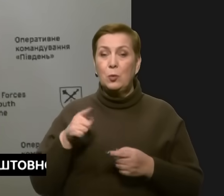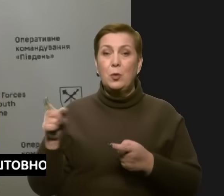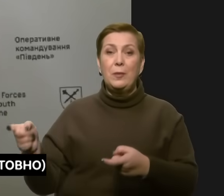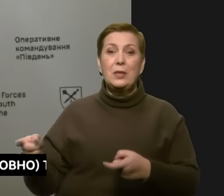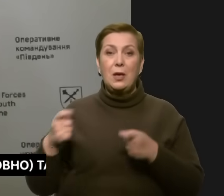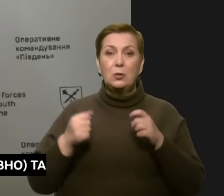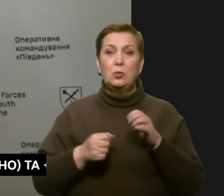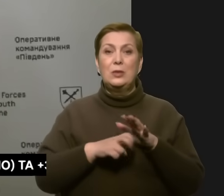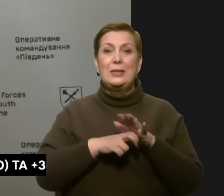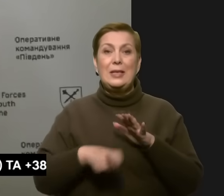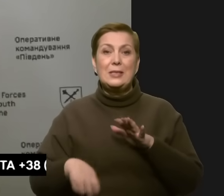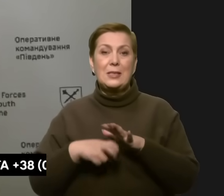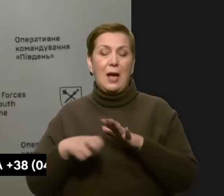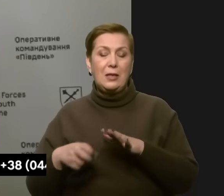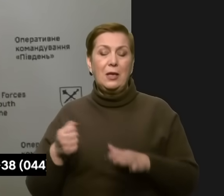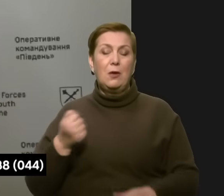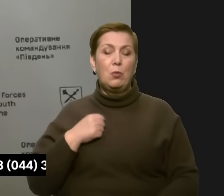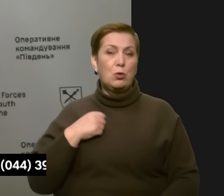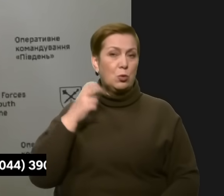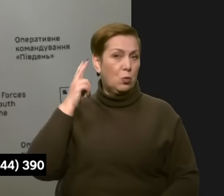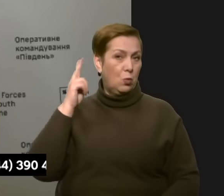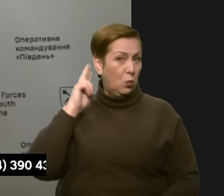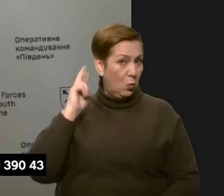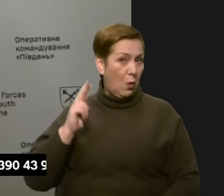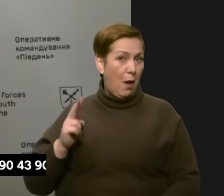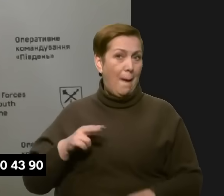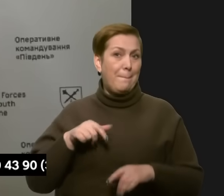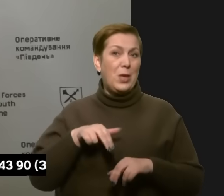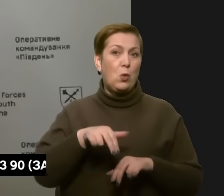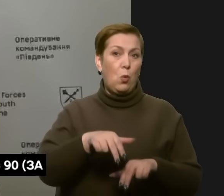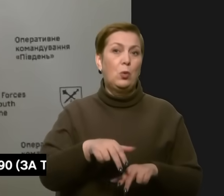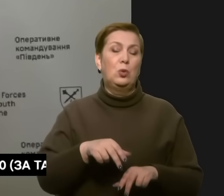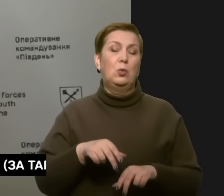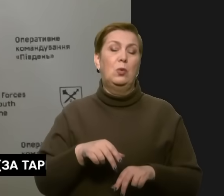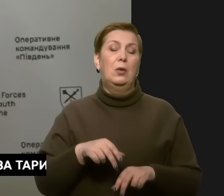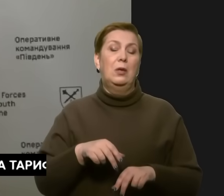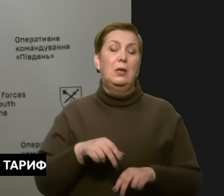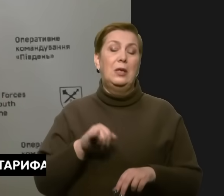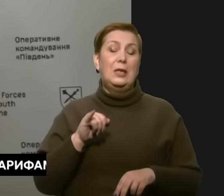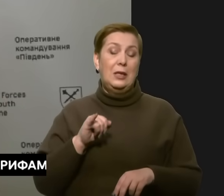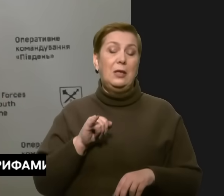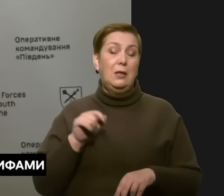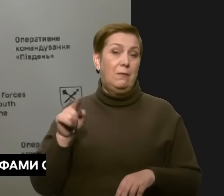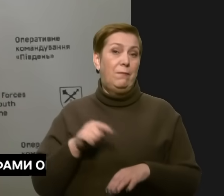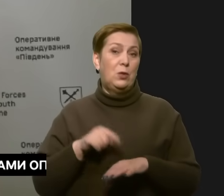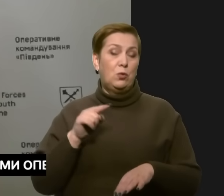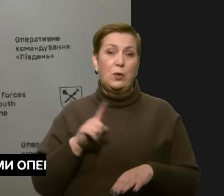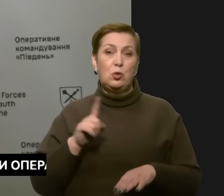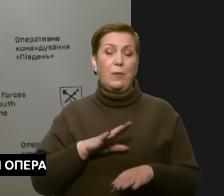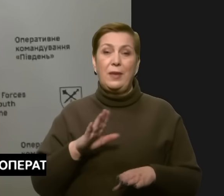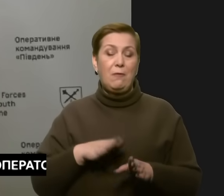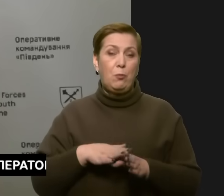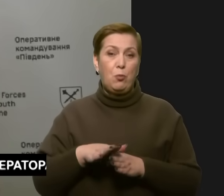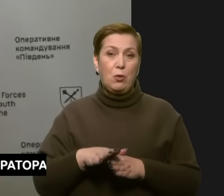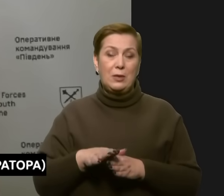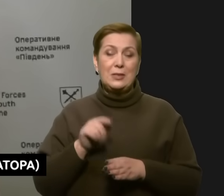десантників, і морську піхоту переорієнтовують. Отже, відчувають, що не впорались ті,